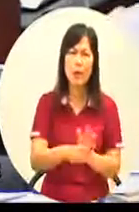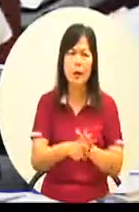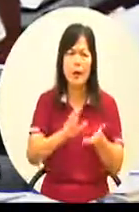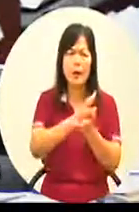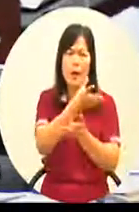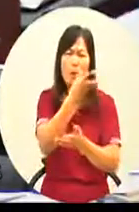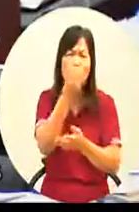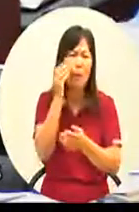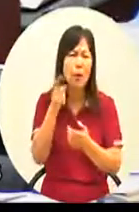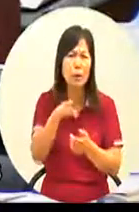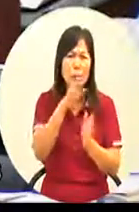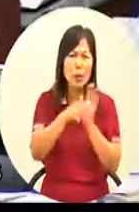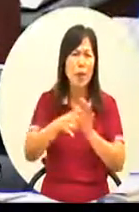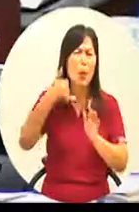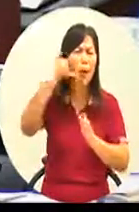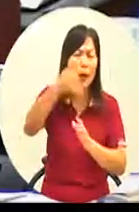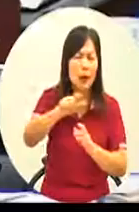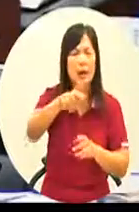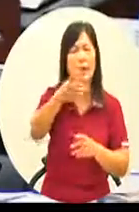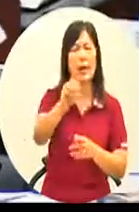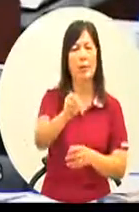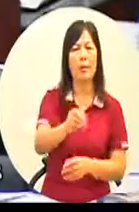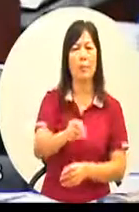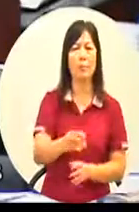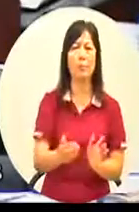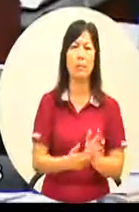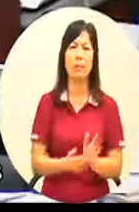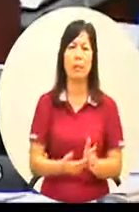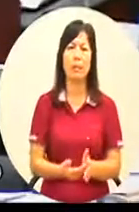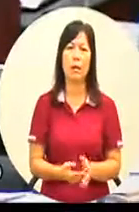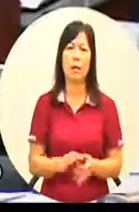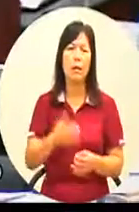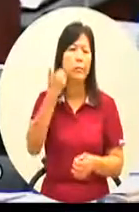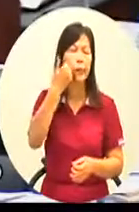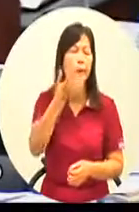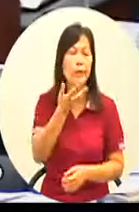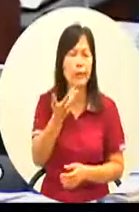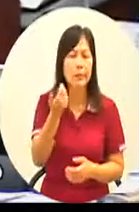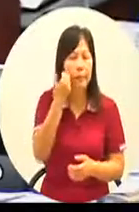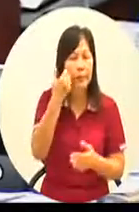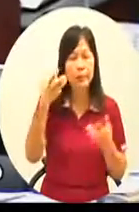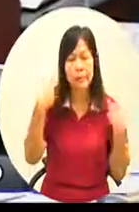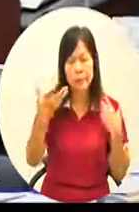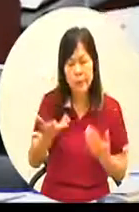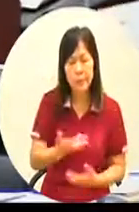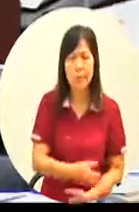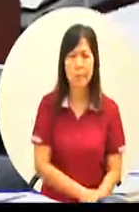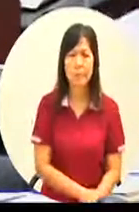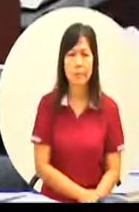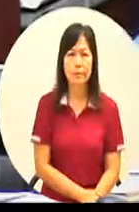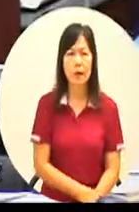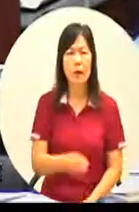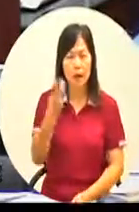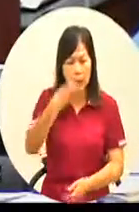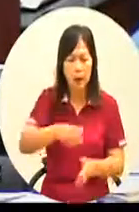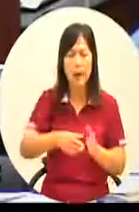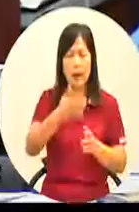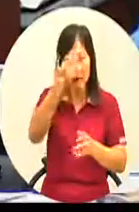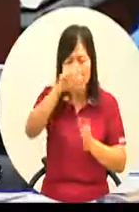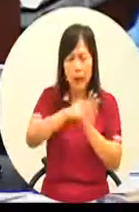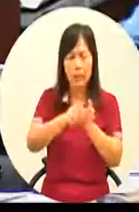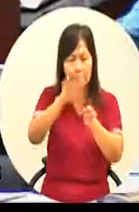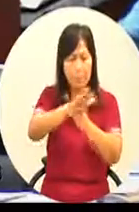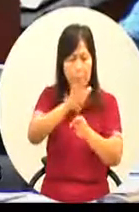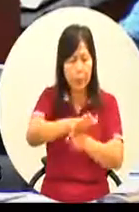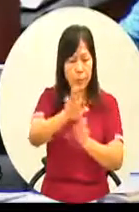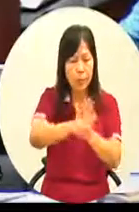到后尾？我一个电话600万，什么人要给伊听？好个在，我叫伊报咧。啊，无损失的